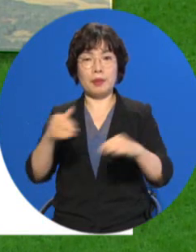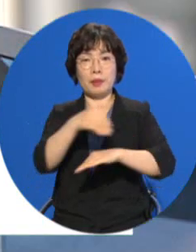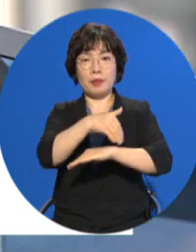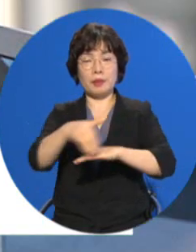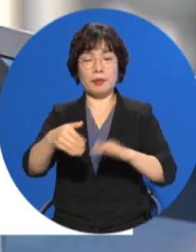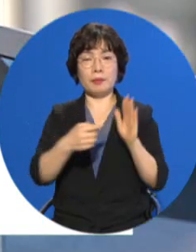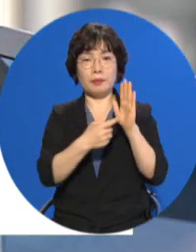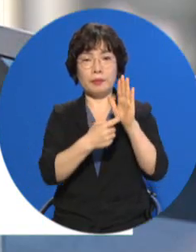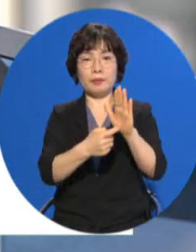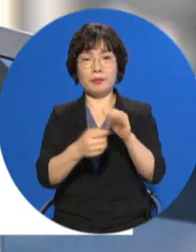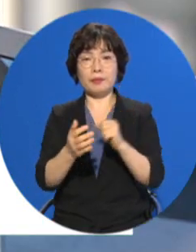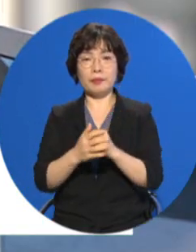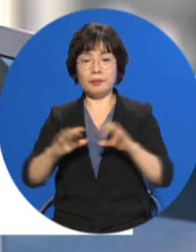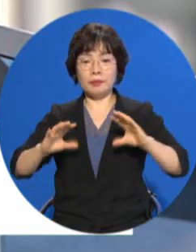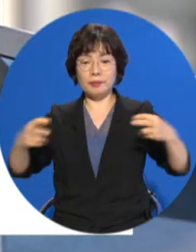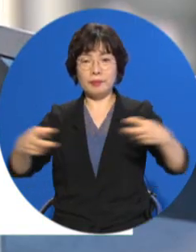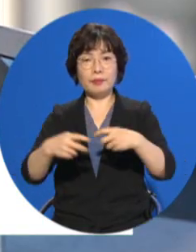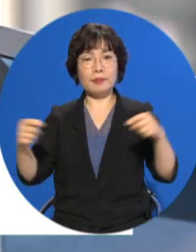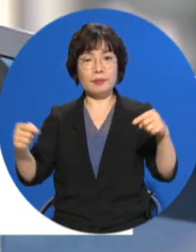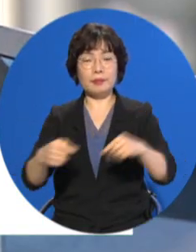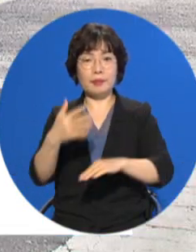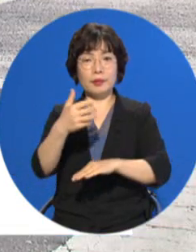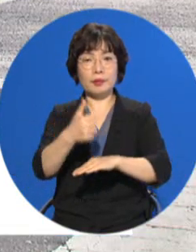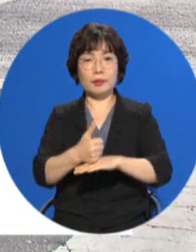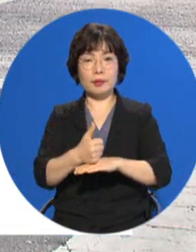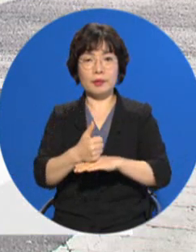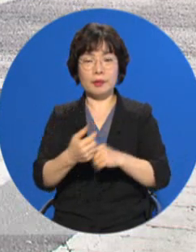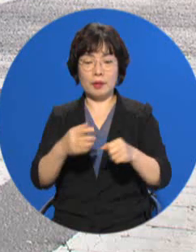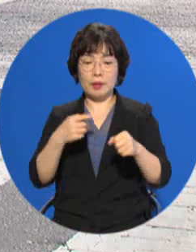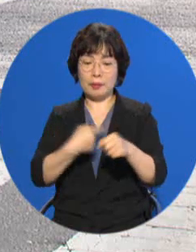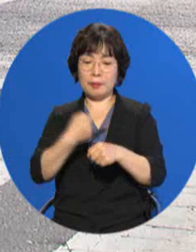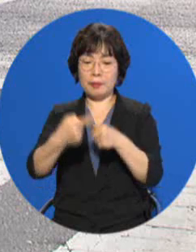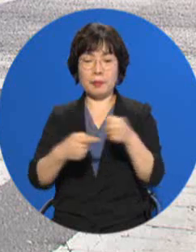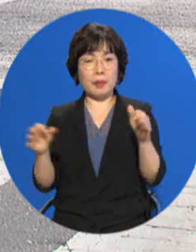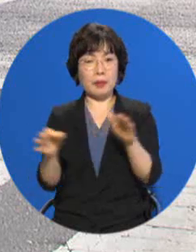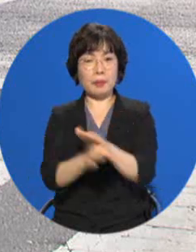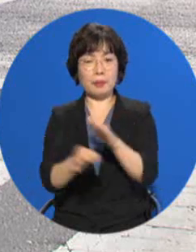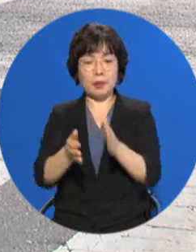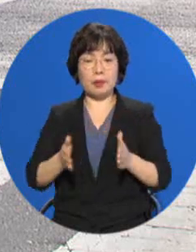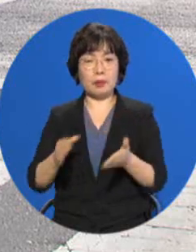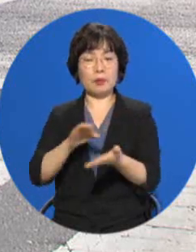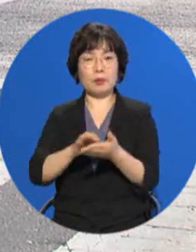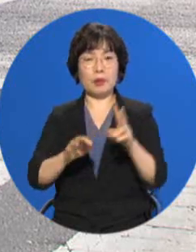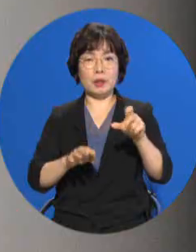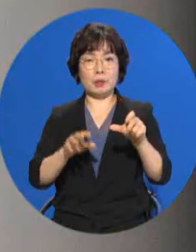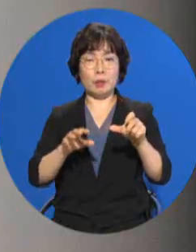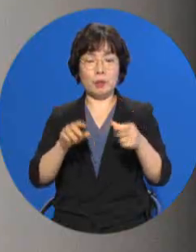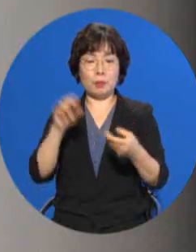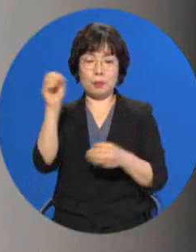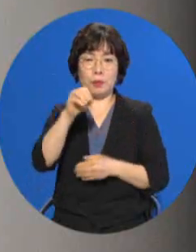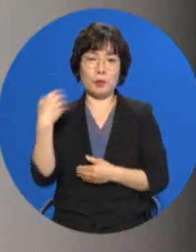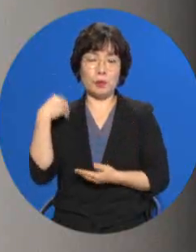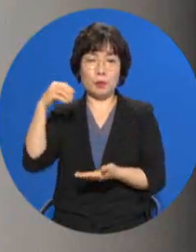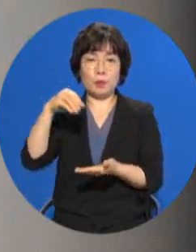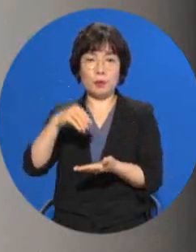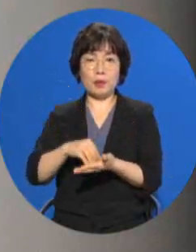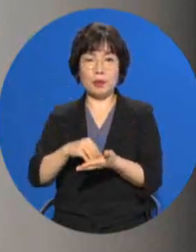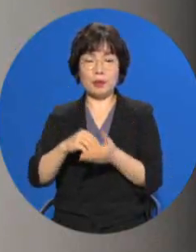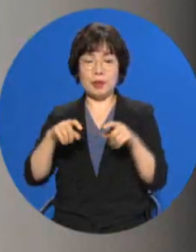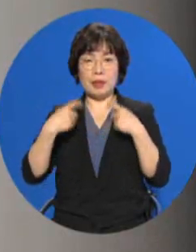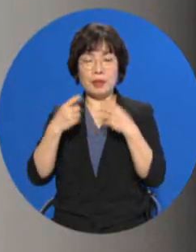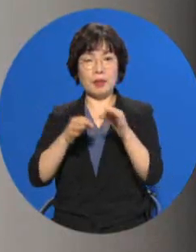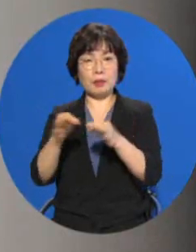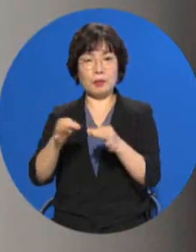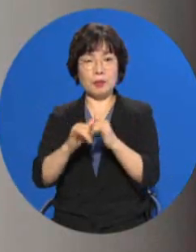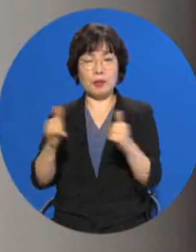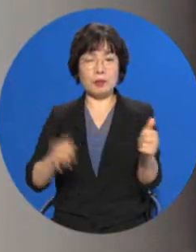밝혔습니다. 또 국토교통부와 협의를 거쳐 매년 부과되는 도로 사용료의 25%를 환급 조치해 민간